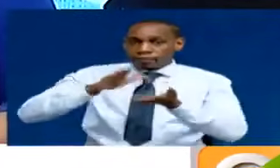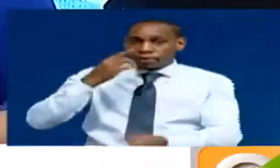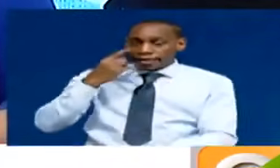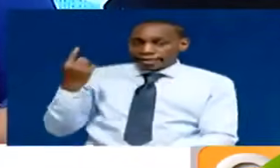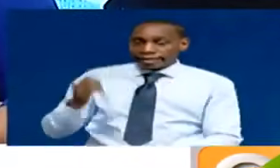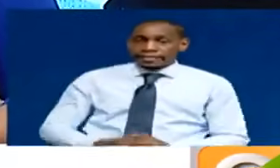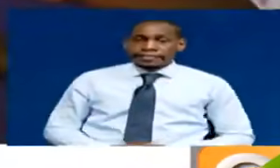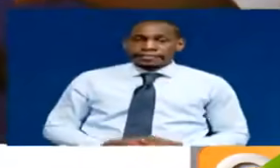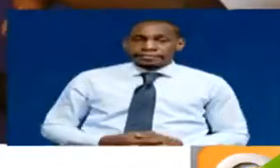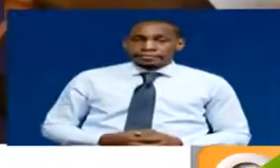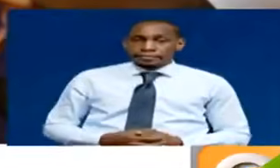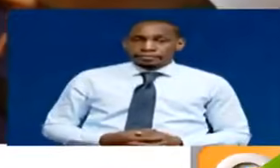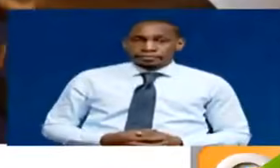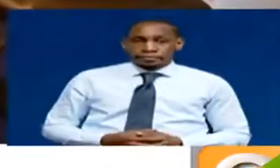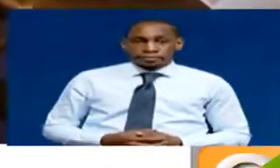zaidi.